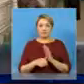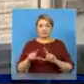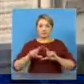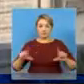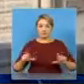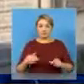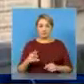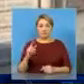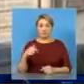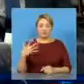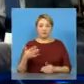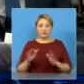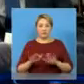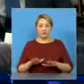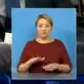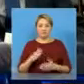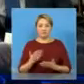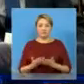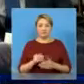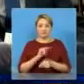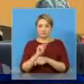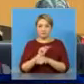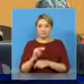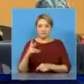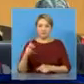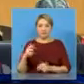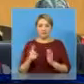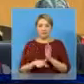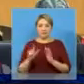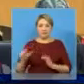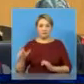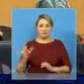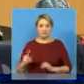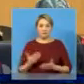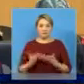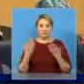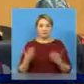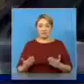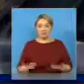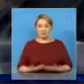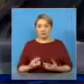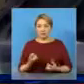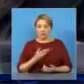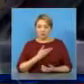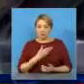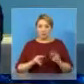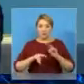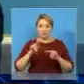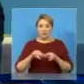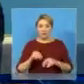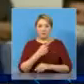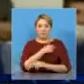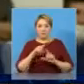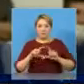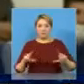рассчитанной на 150 мест, фактически обучаются 370 детей. Кроме того, жители нуждаются и в строительстве